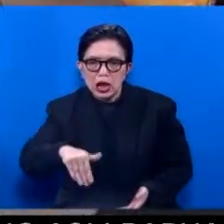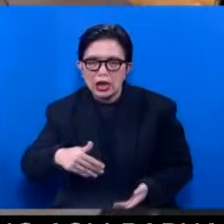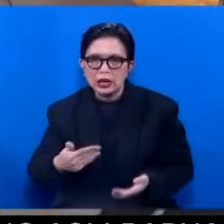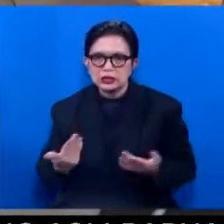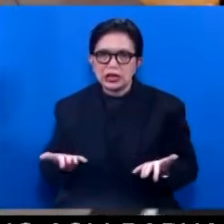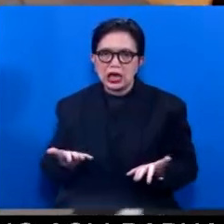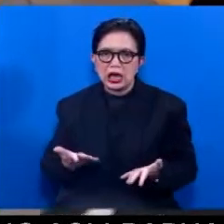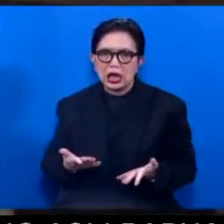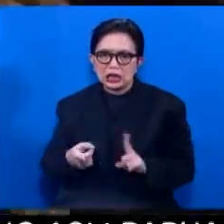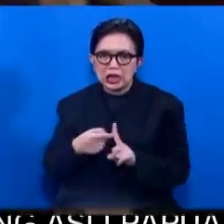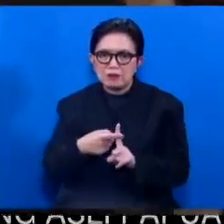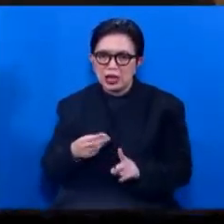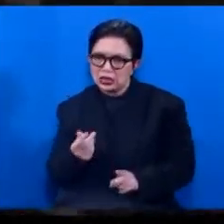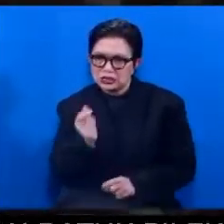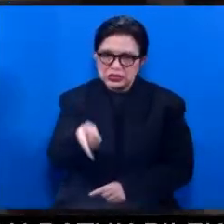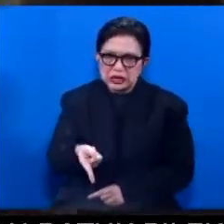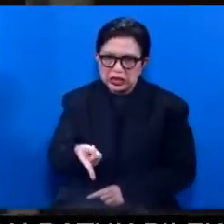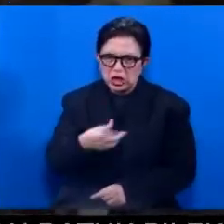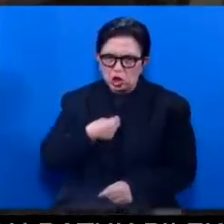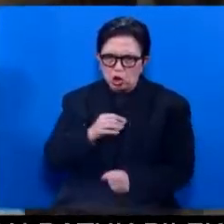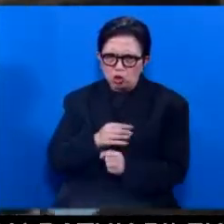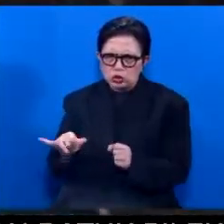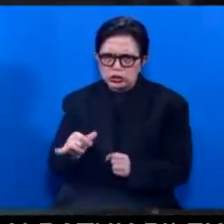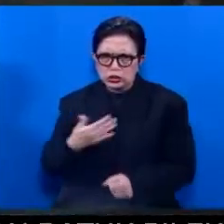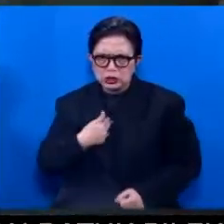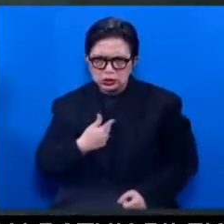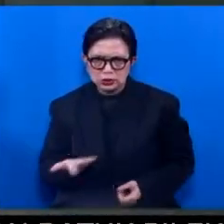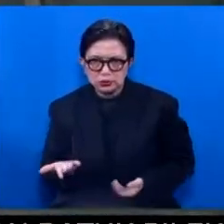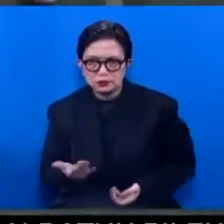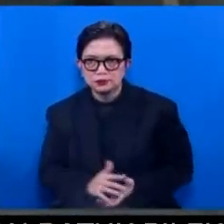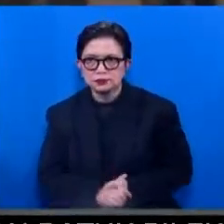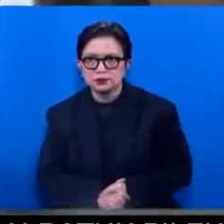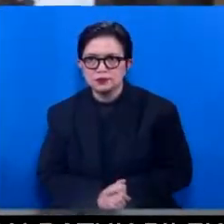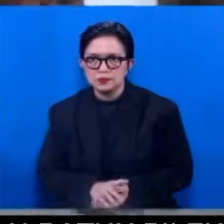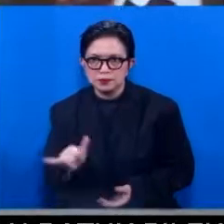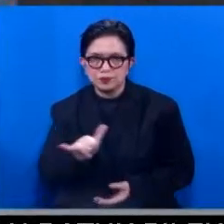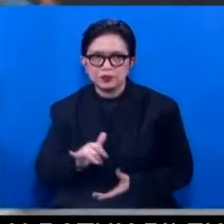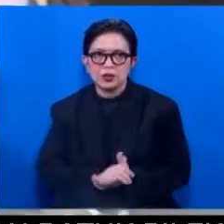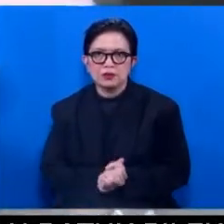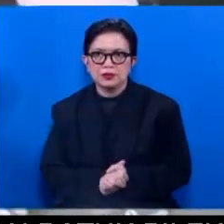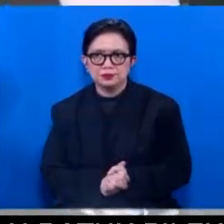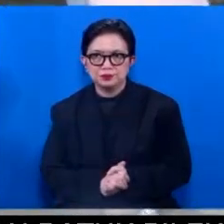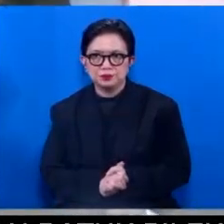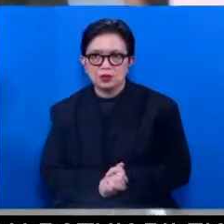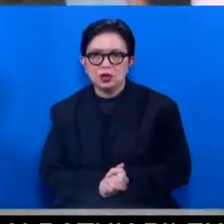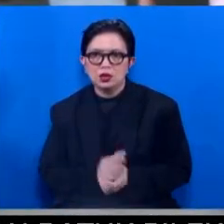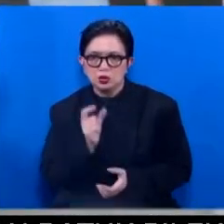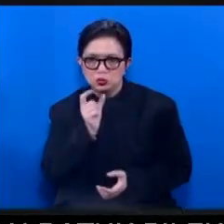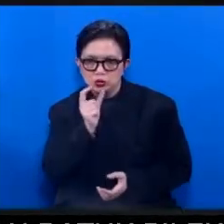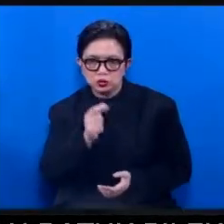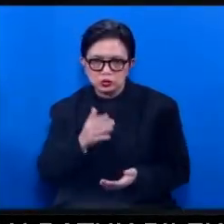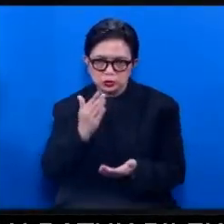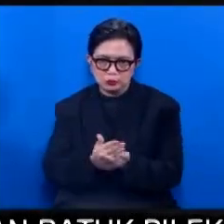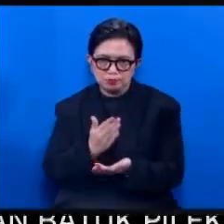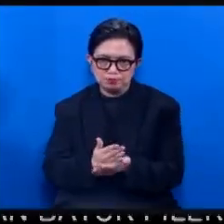300. Kurang lebih. Sikap serupa pun dilakukan distributor lainnya yang memilih menjatah distribusi minyaknya